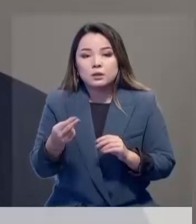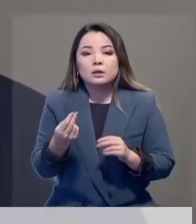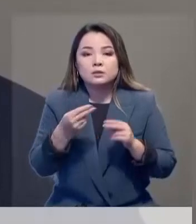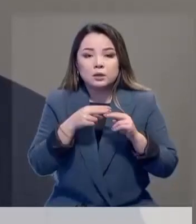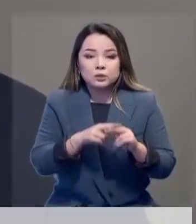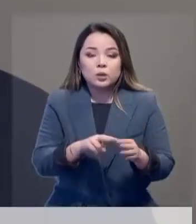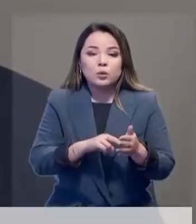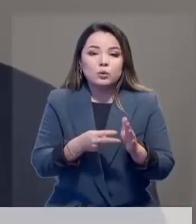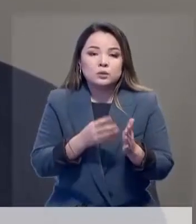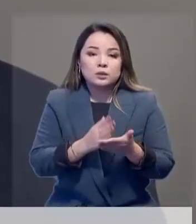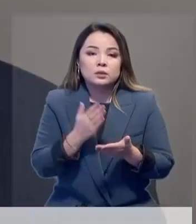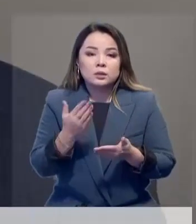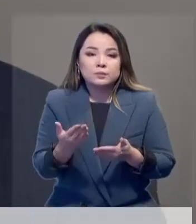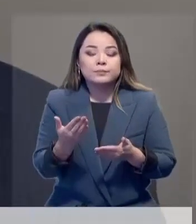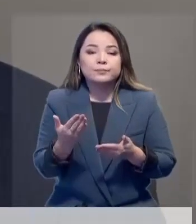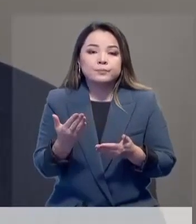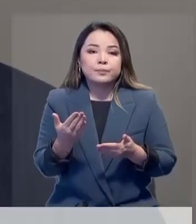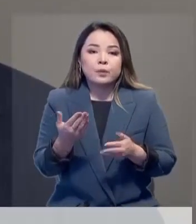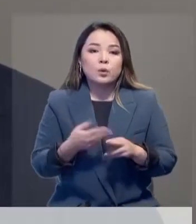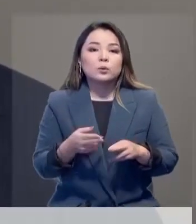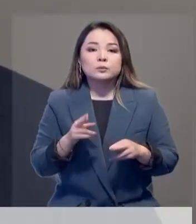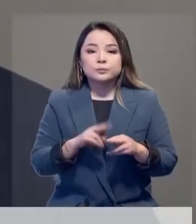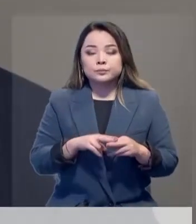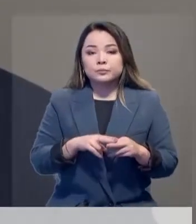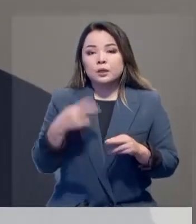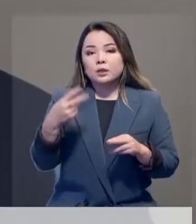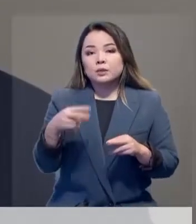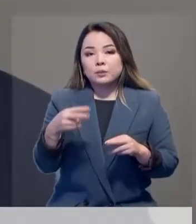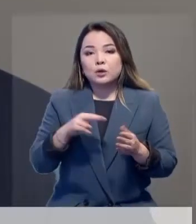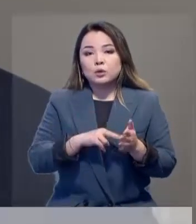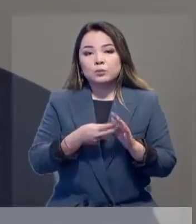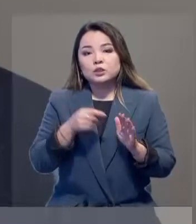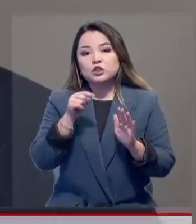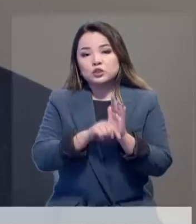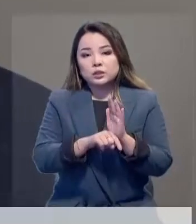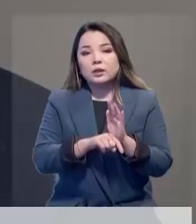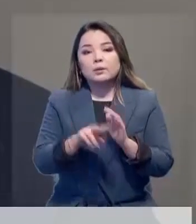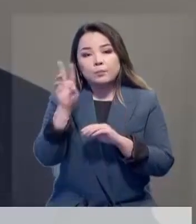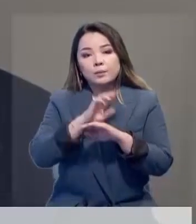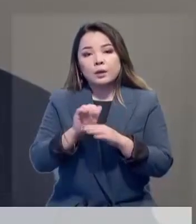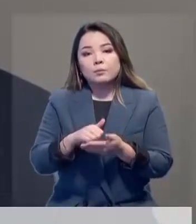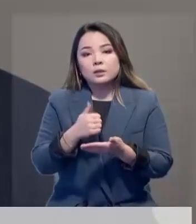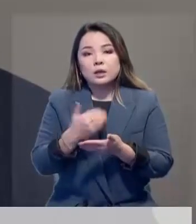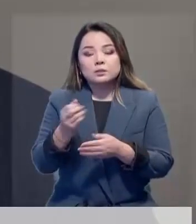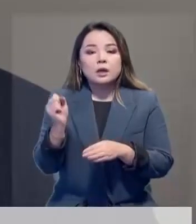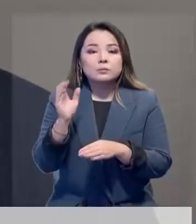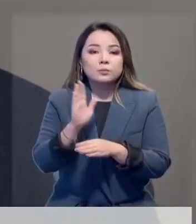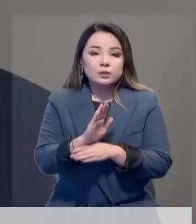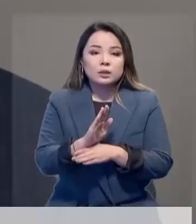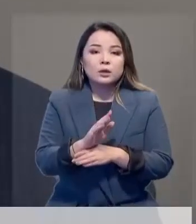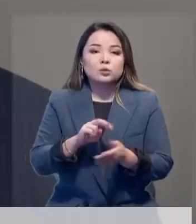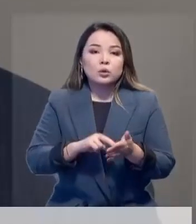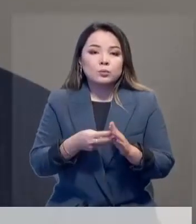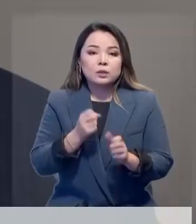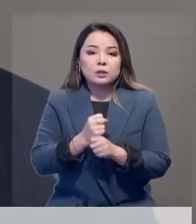ақша көзделген. Сол 20 жобаларының ішінде мемлекеттің басшысының тапсырмалы жобалар